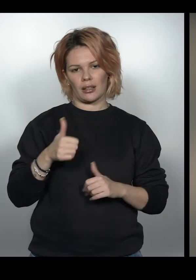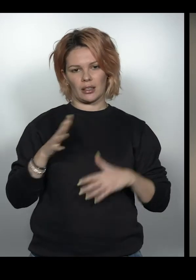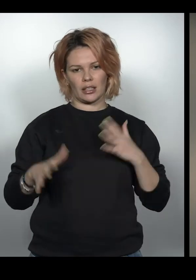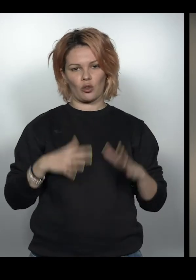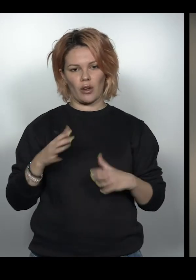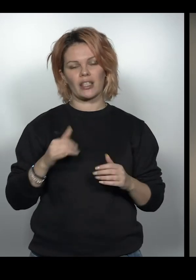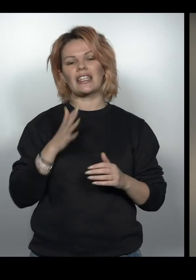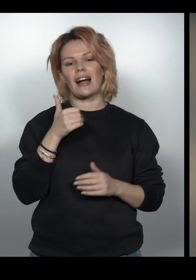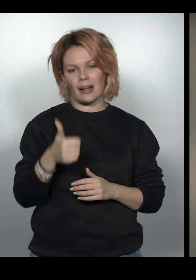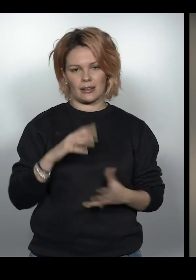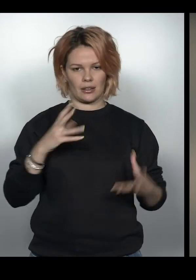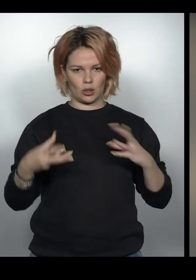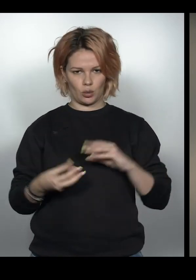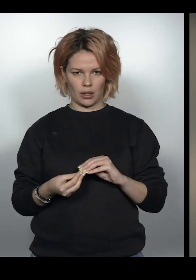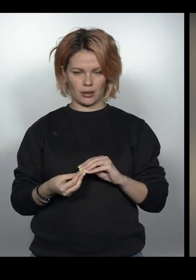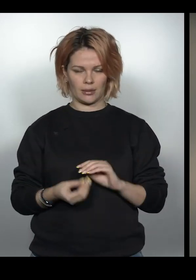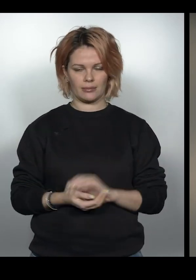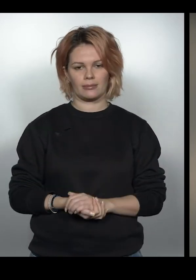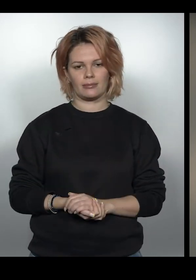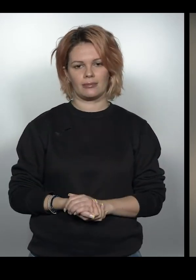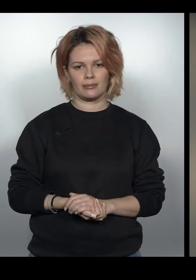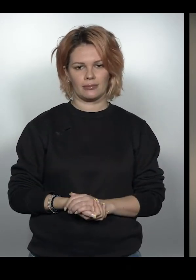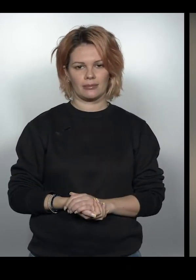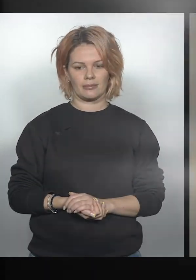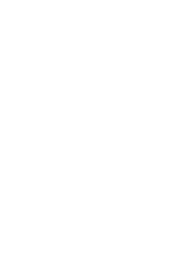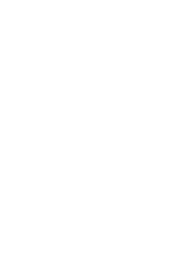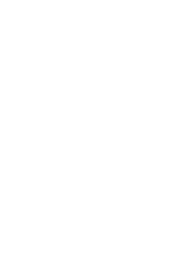настрій, будуть і гарні тренування, і відповідно гарні результати.